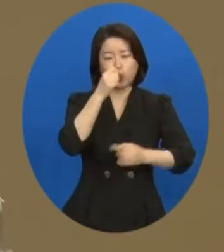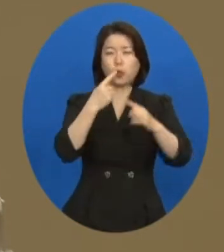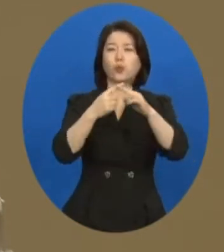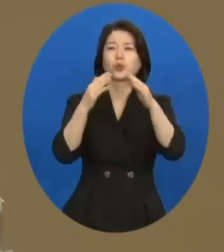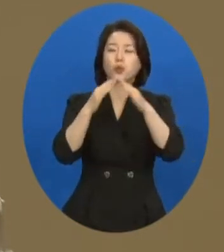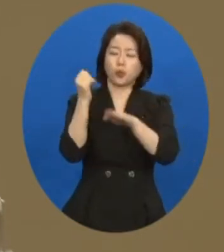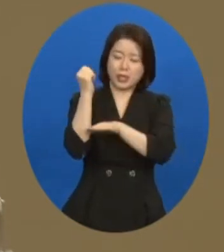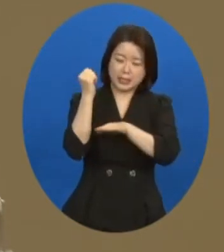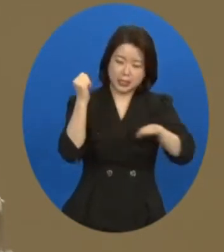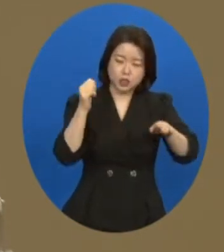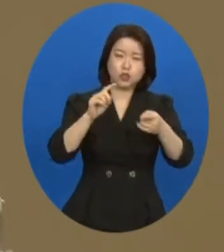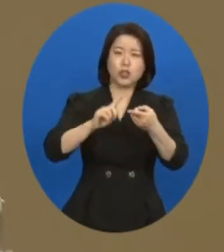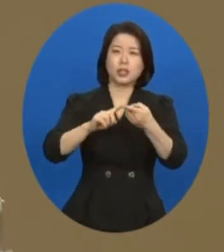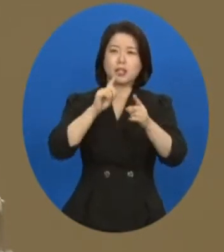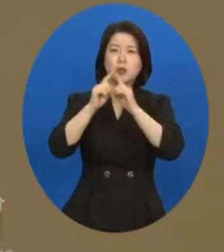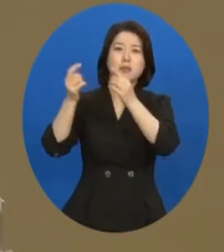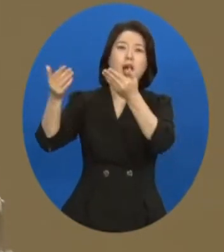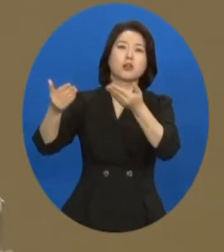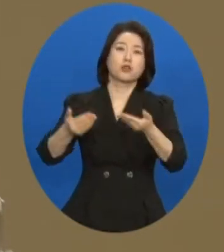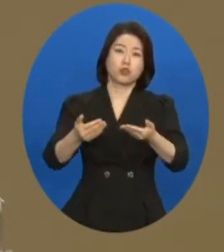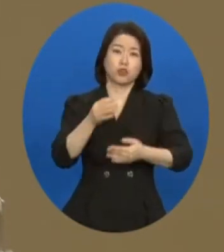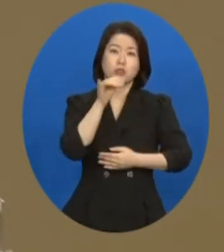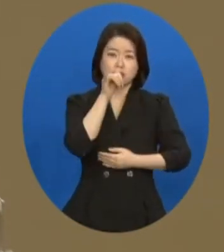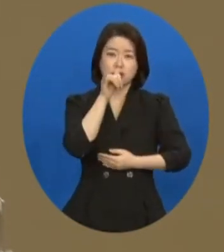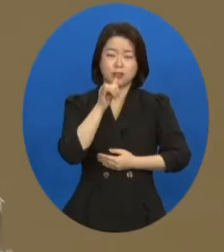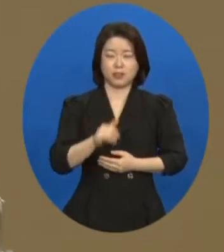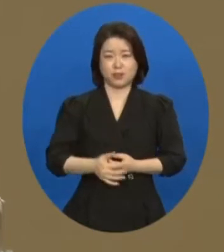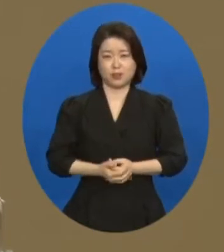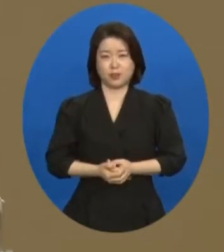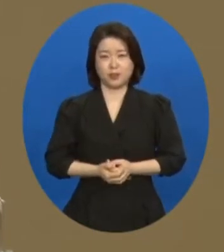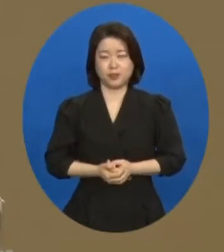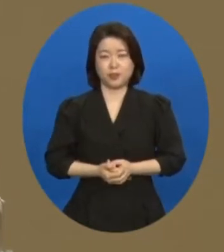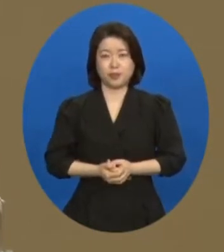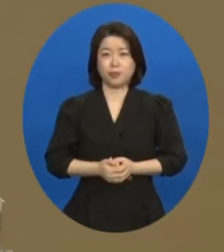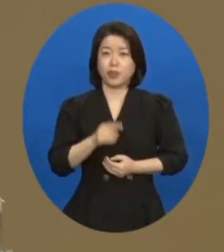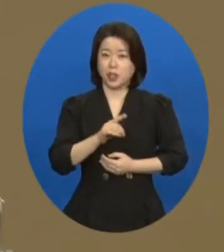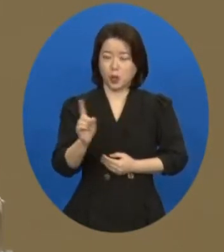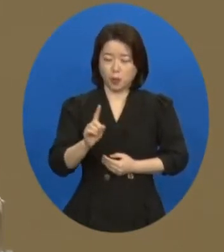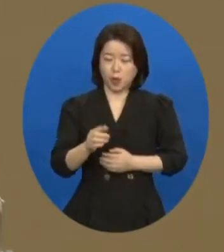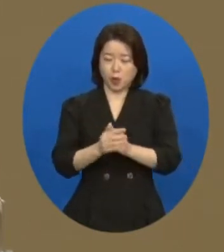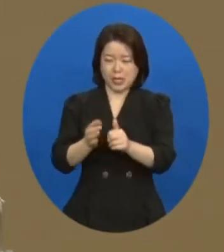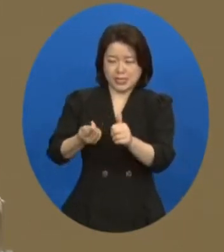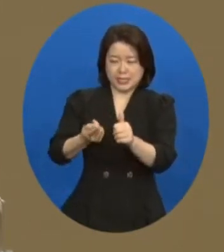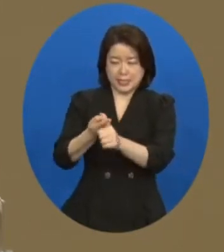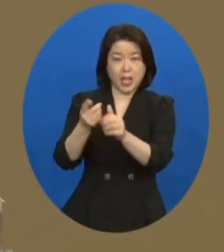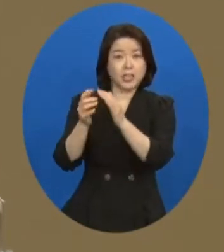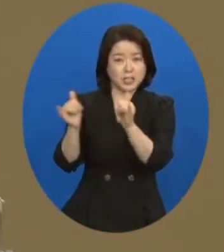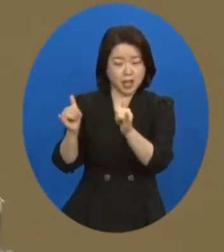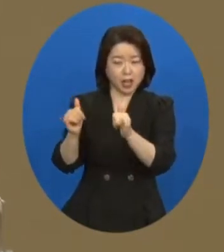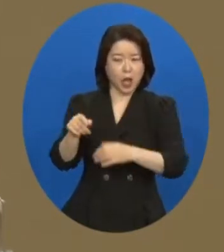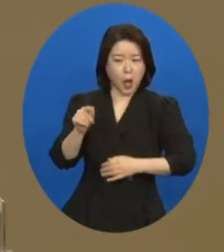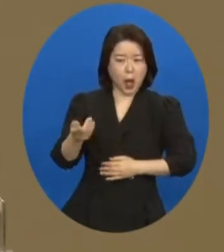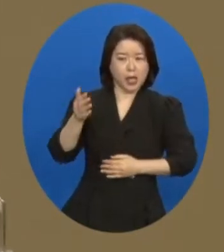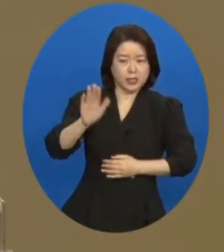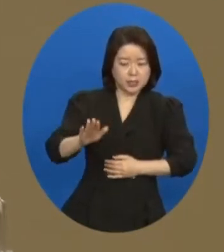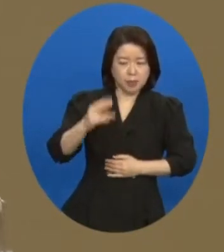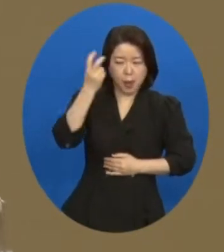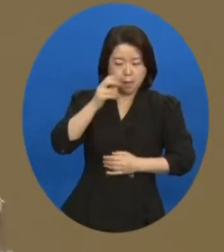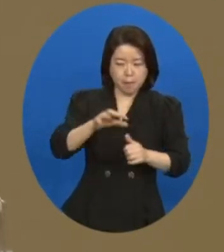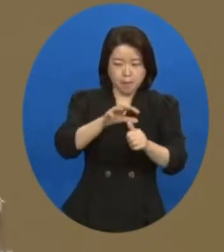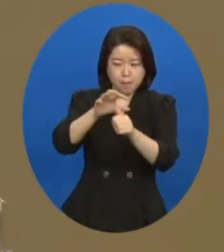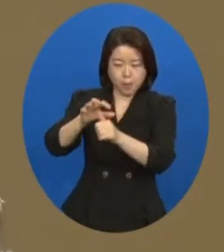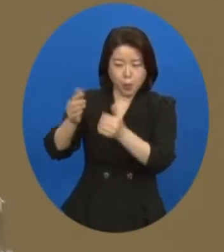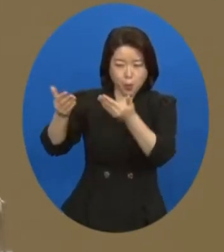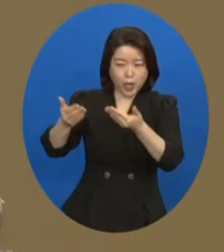기준에 대해서 말씀을 해주고 계십니다 그것은 살인자 라도 보호해 주연 도피